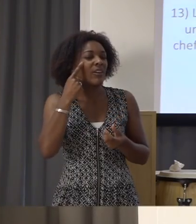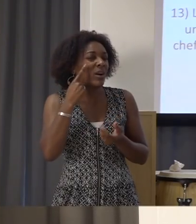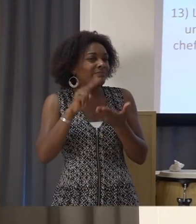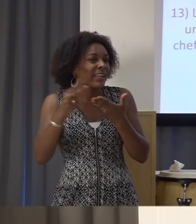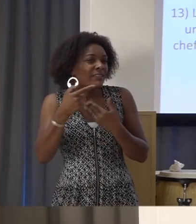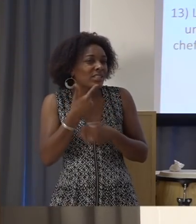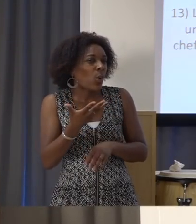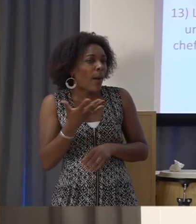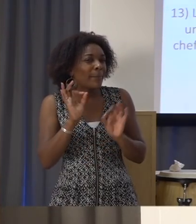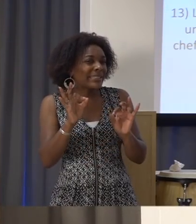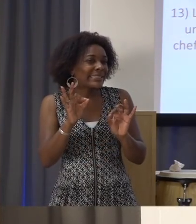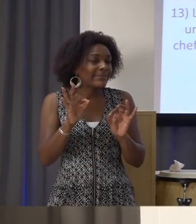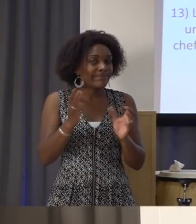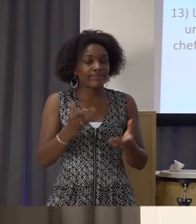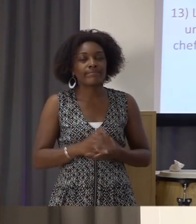Alléluia.